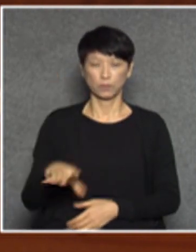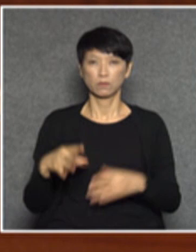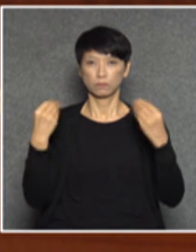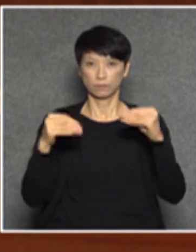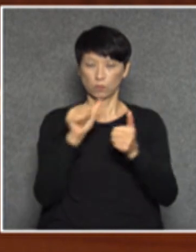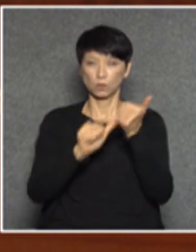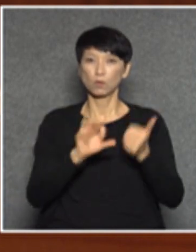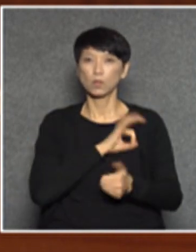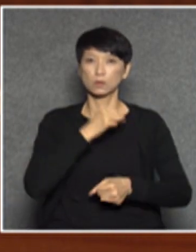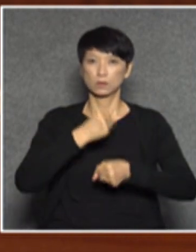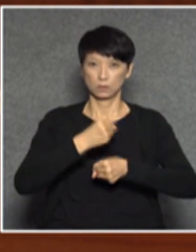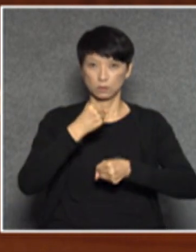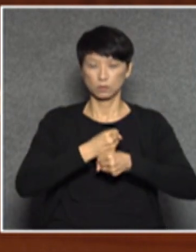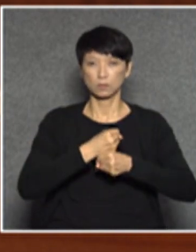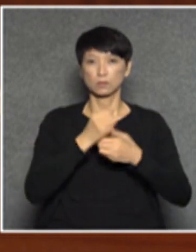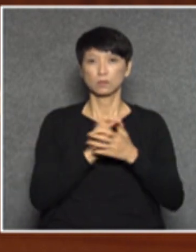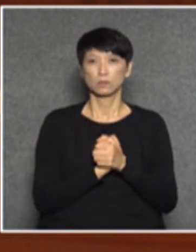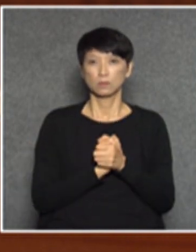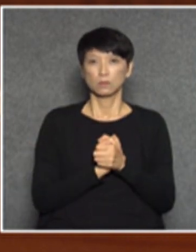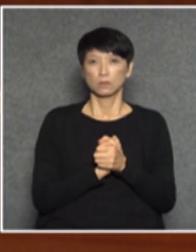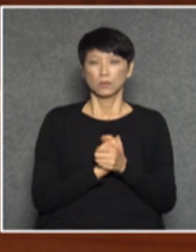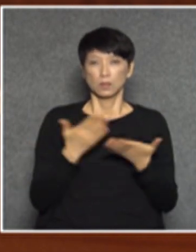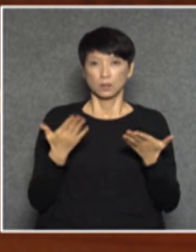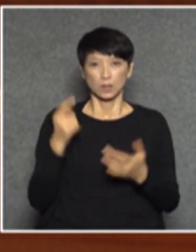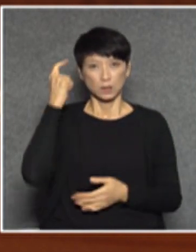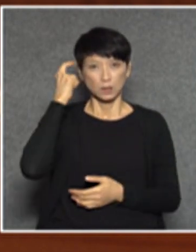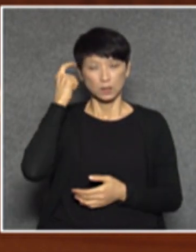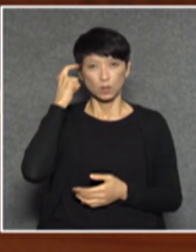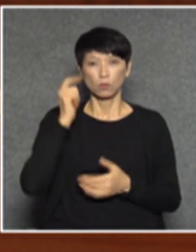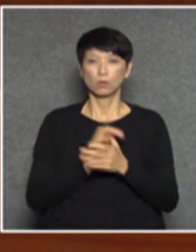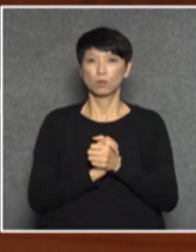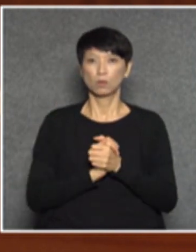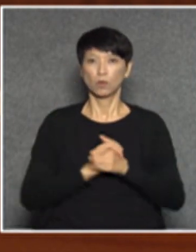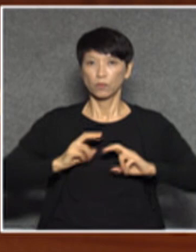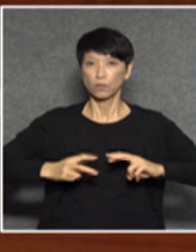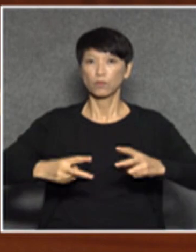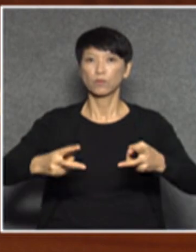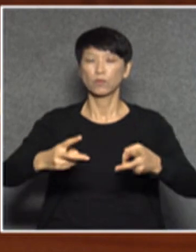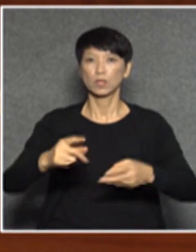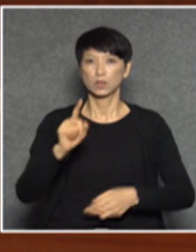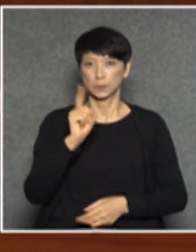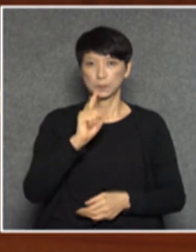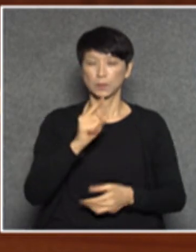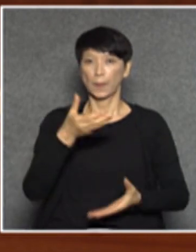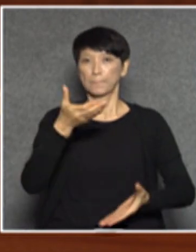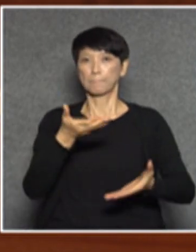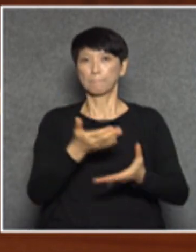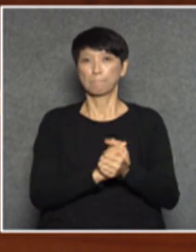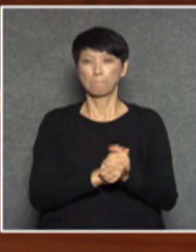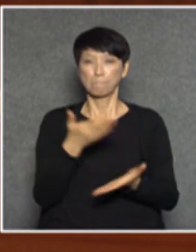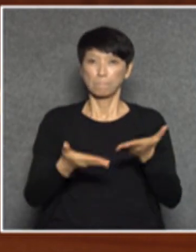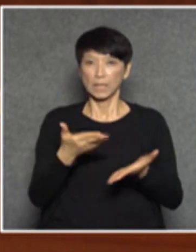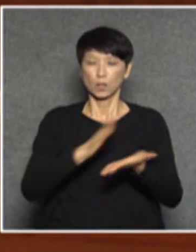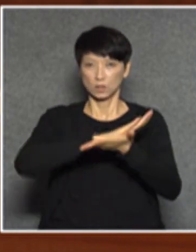他們的工作，我們現在已經大概知道那個方向和一些比較具體的建